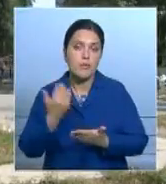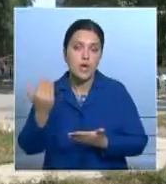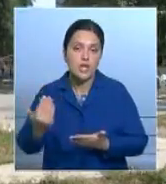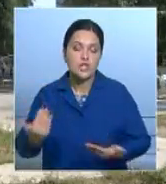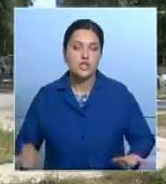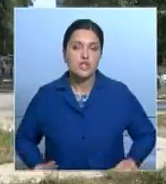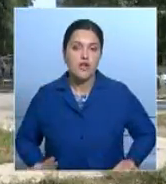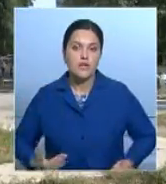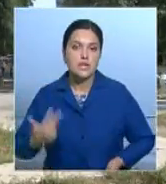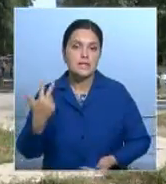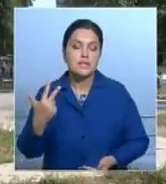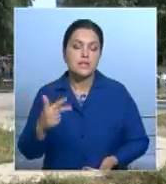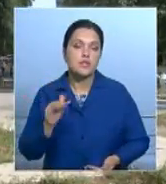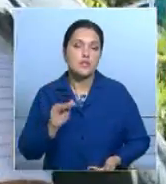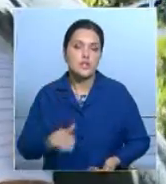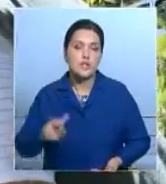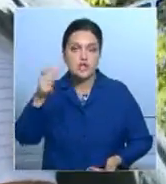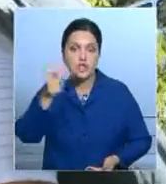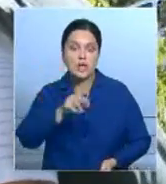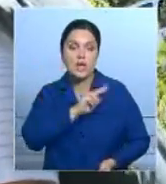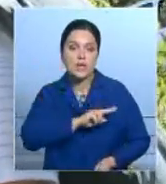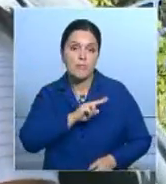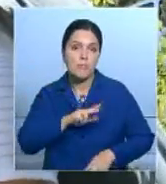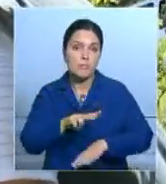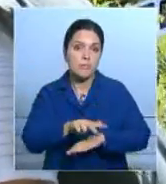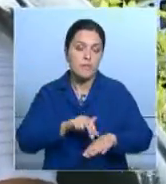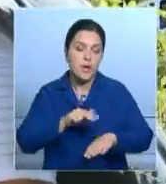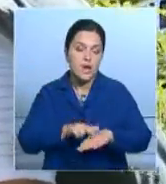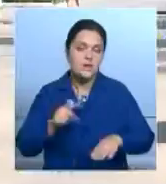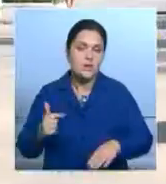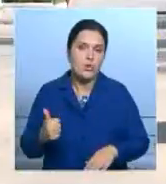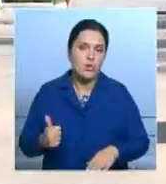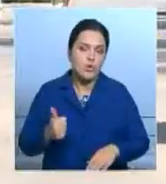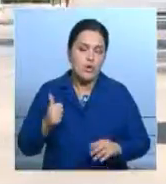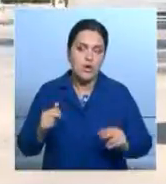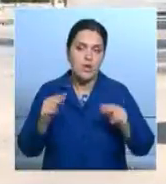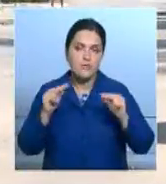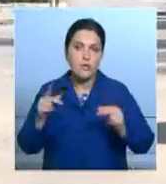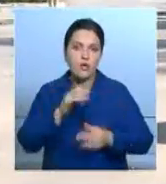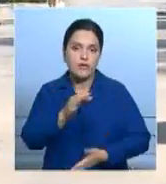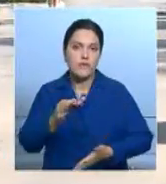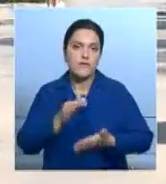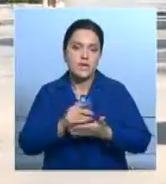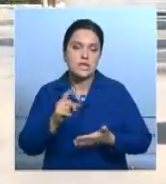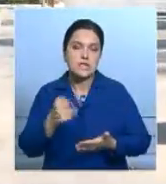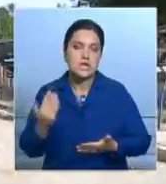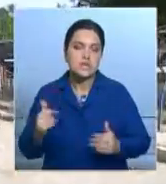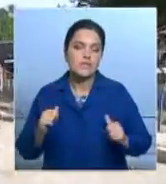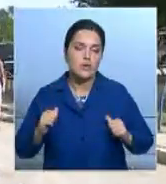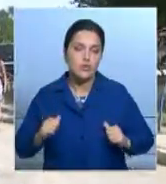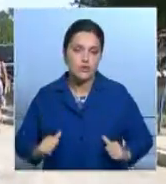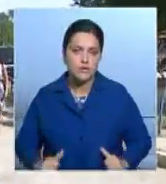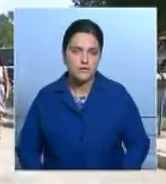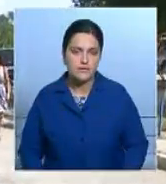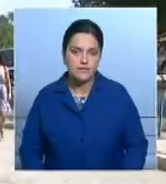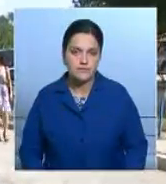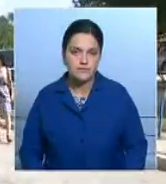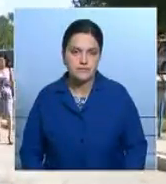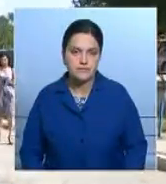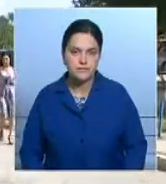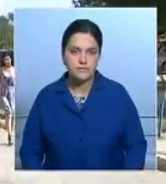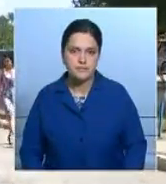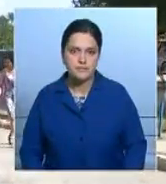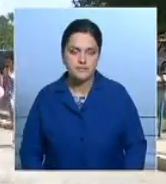живет более 30 тысяч человек. Сотрудник полиции гордо признается, он в ответе за их спокойствие. Катерина